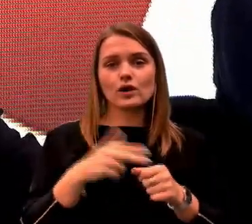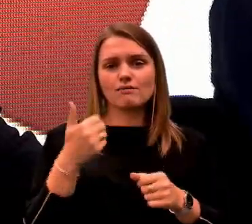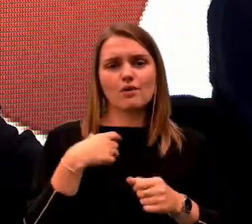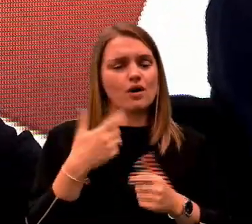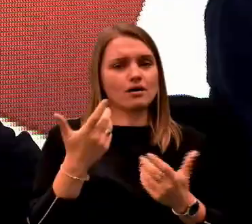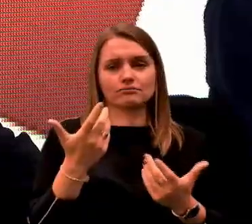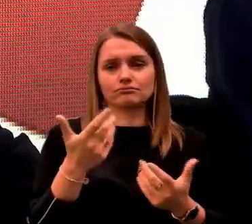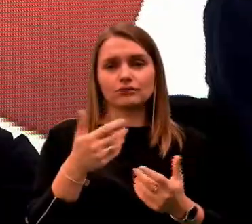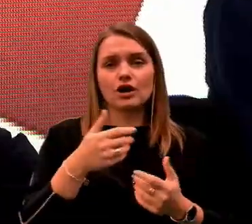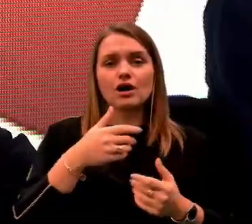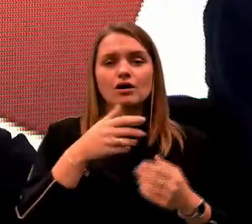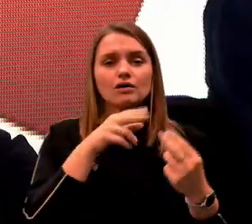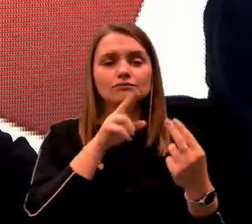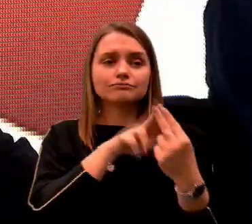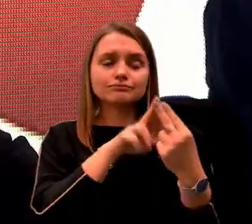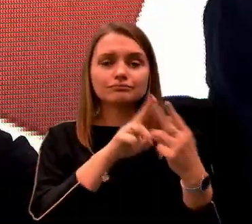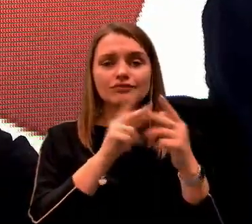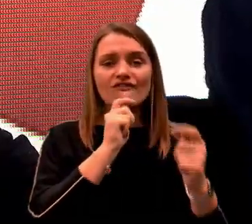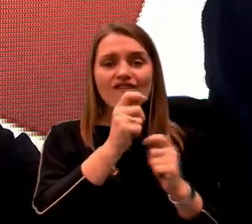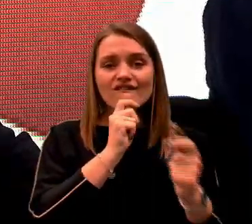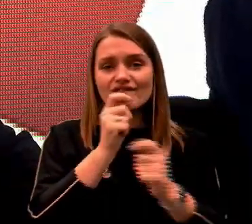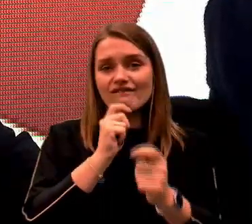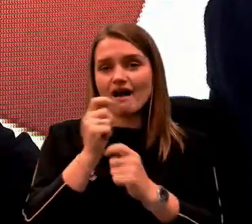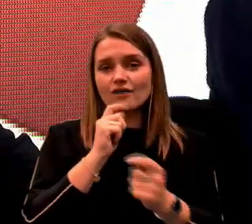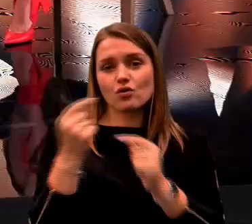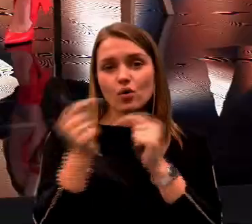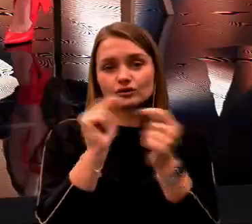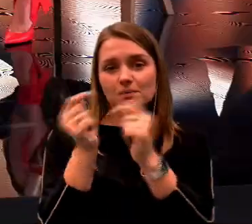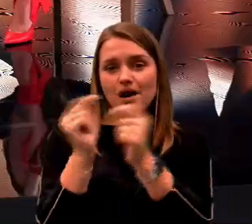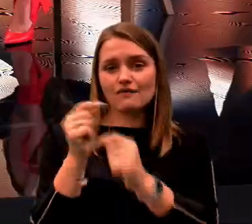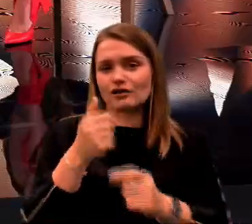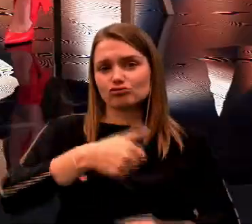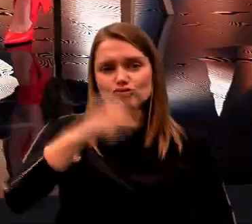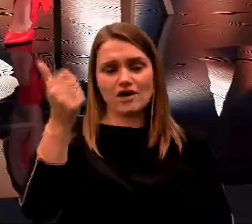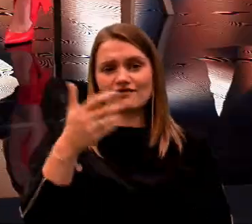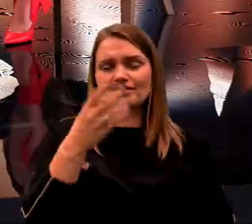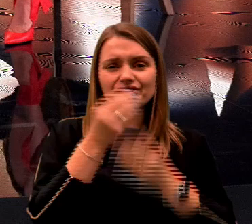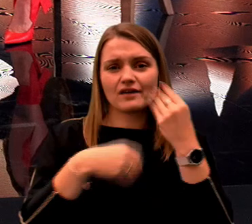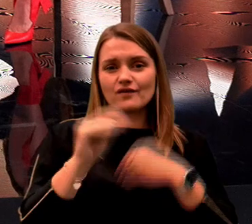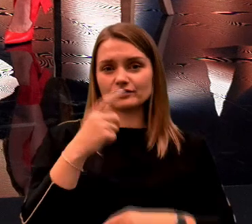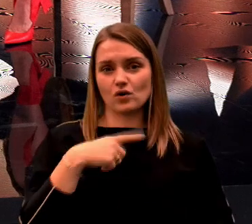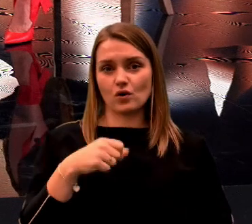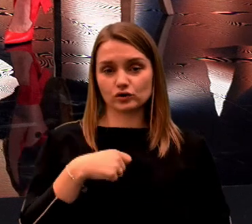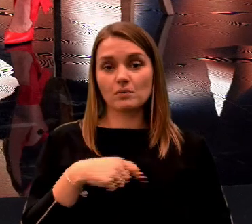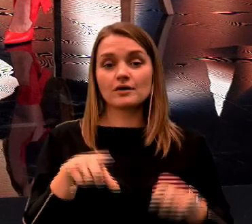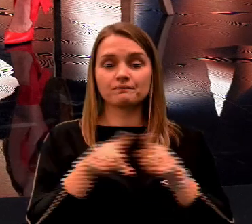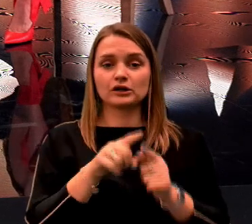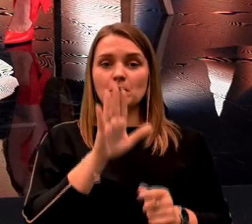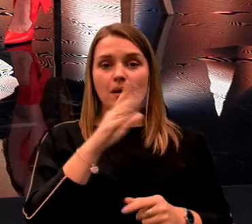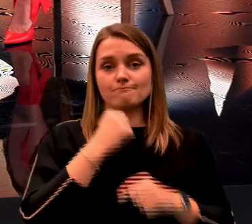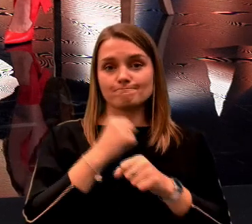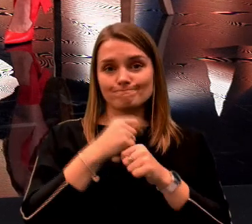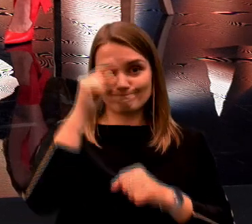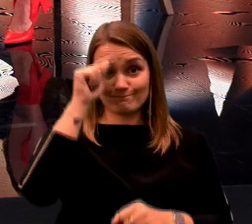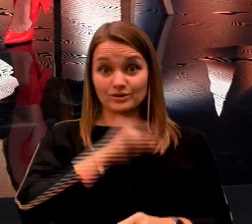liczbą szefów w Polsce. Od 10 lat prowadzi audycję Strefa Szefa, a jednocześnie jest psycholożką,